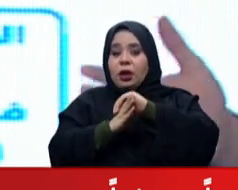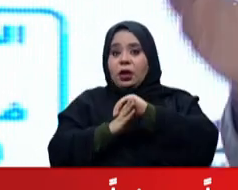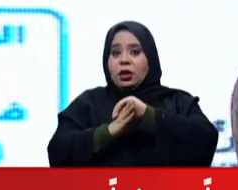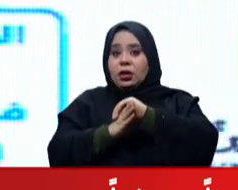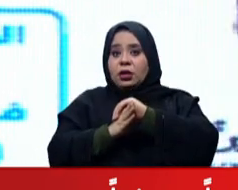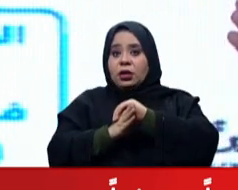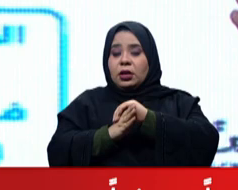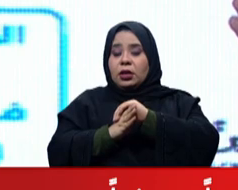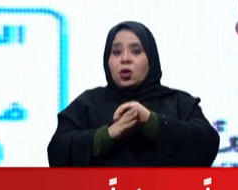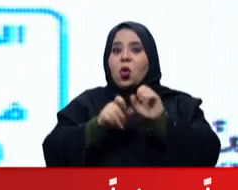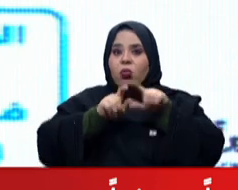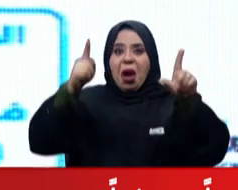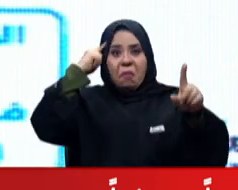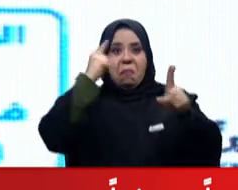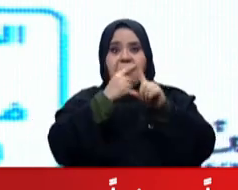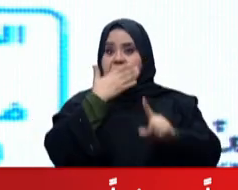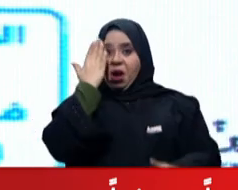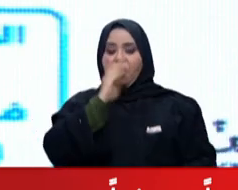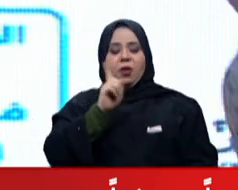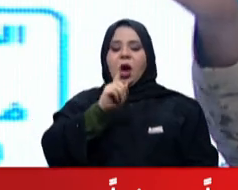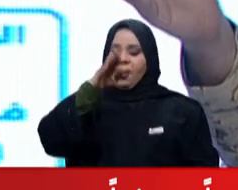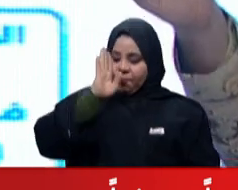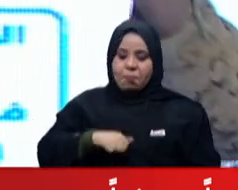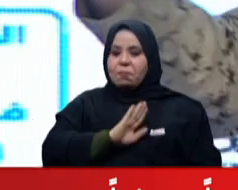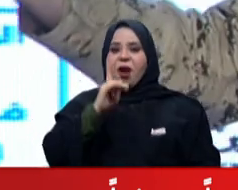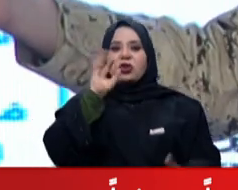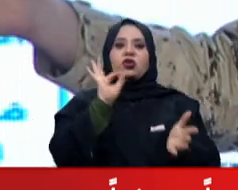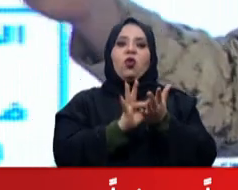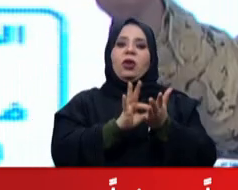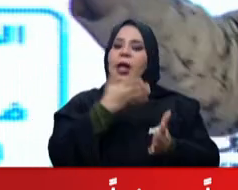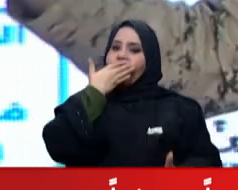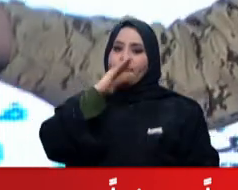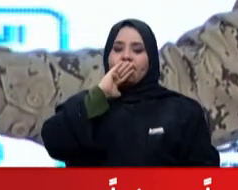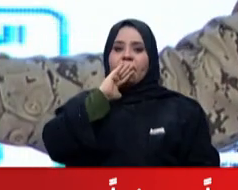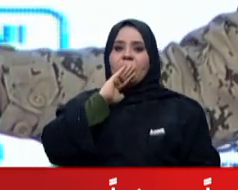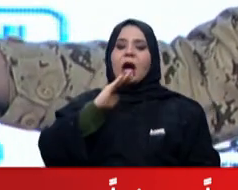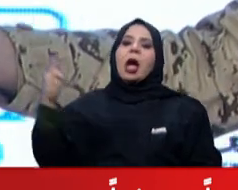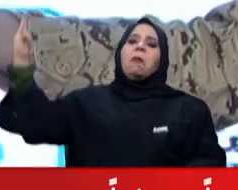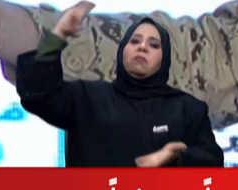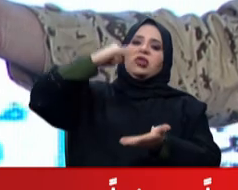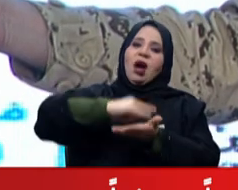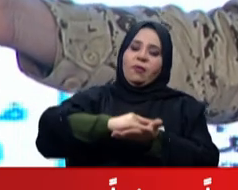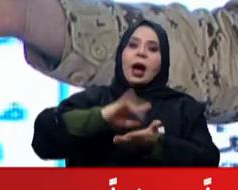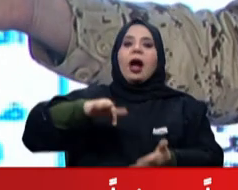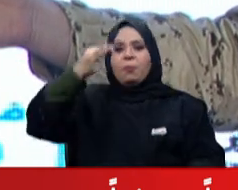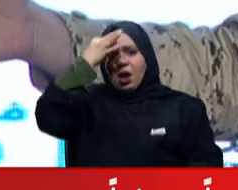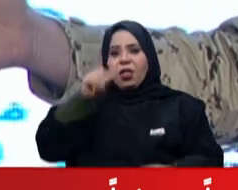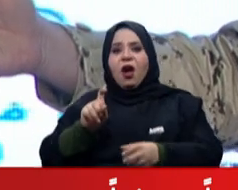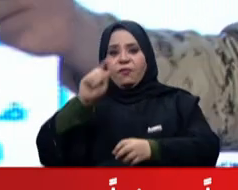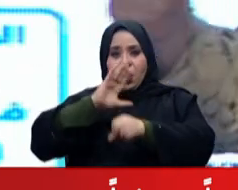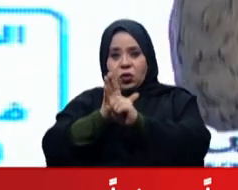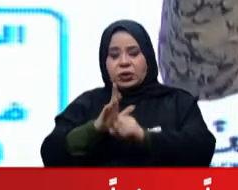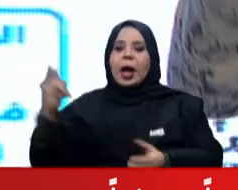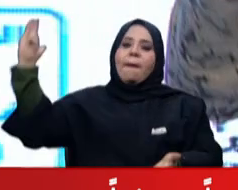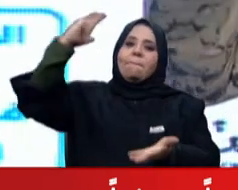معلوم، جميعهم هذين من مصدر معلوم، من يا ما هو من مسافر إلى بلد كان فيها